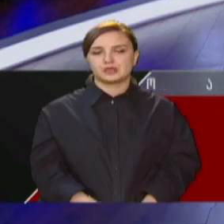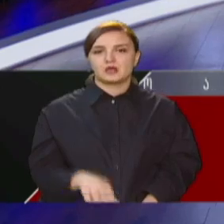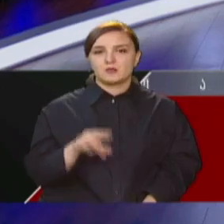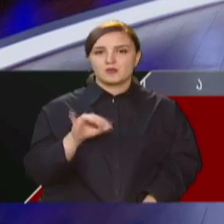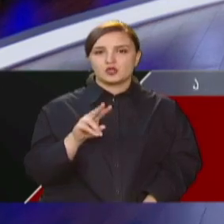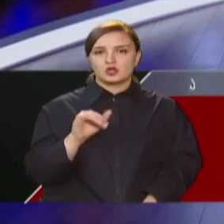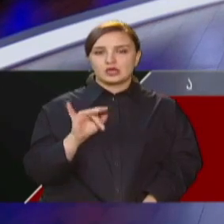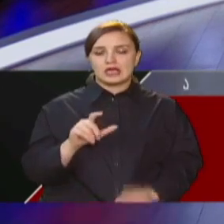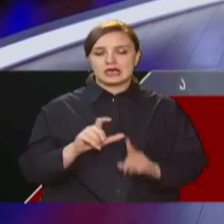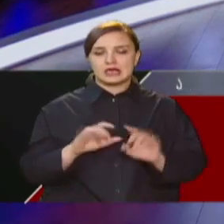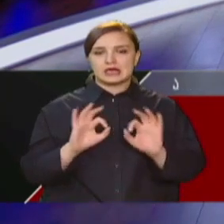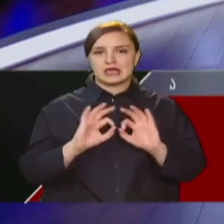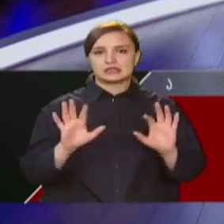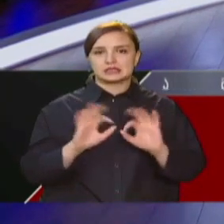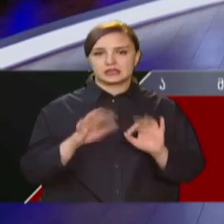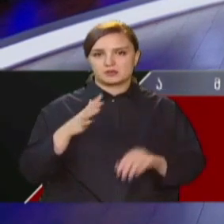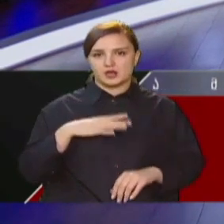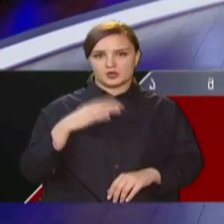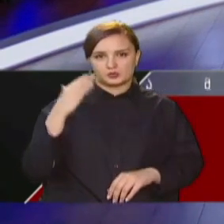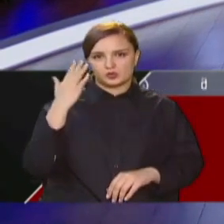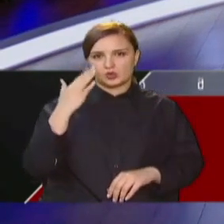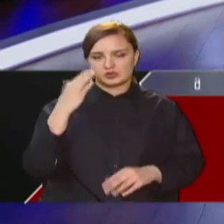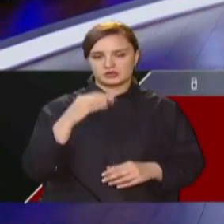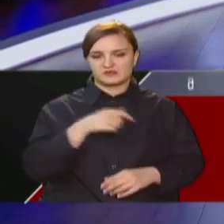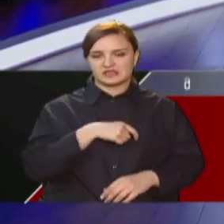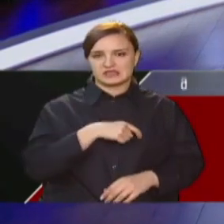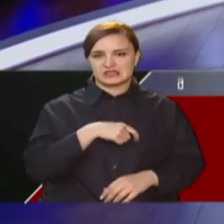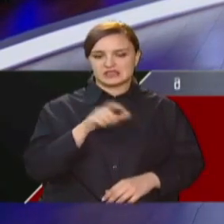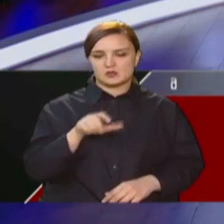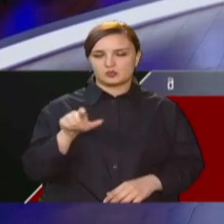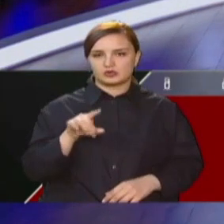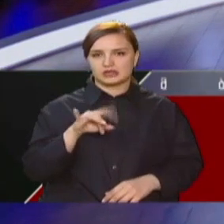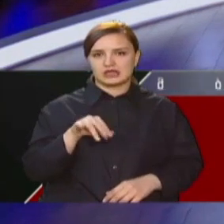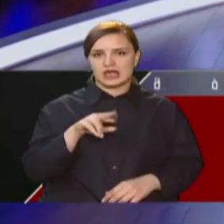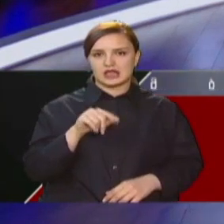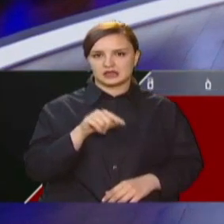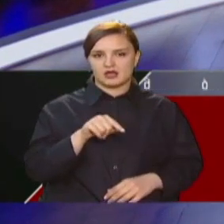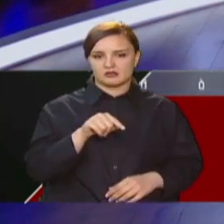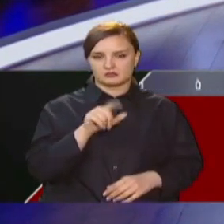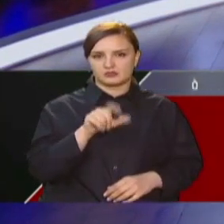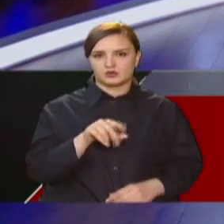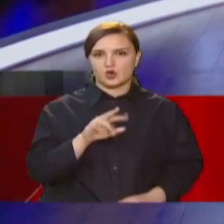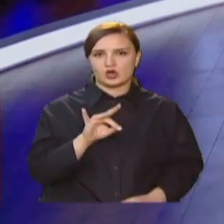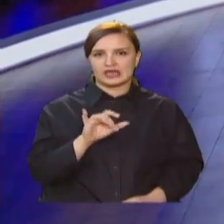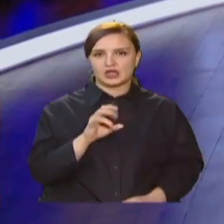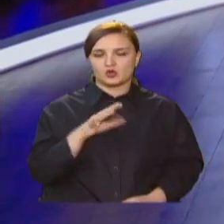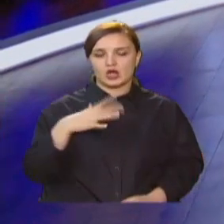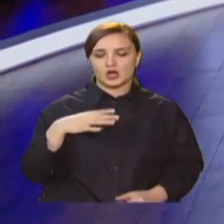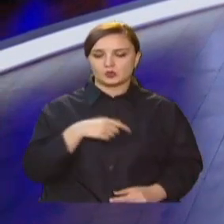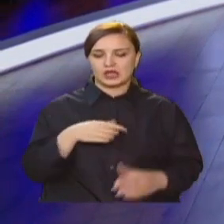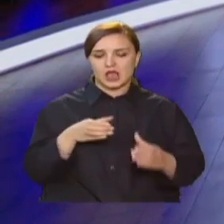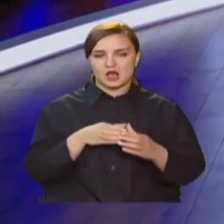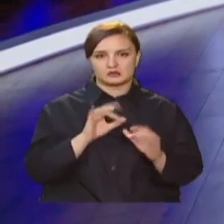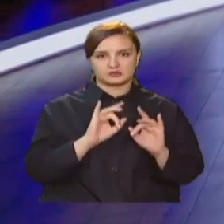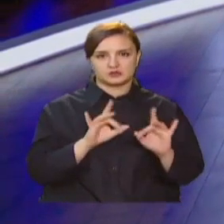Michael Podolyak is განცხადება ქართული ოცნების დეპუტატებმა უკრაინის რადას ვიცე-სპიკერთანაც დაგმეს. Ოლექსანდრ კორნიენკოს ქართული დელეგაციის